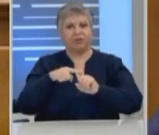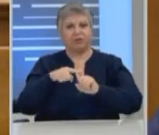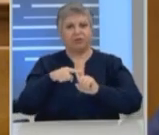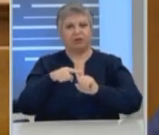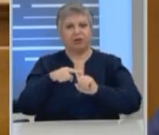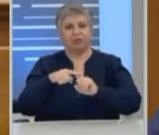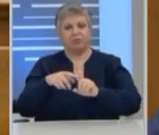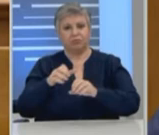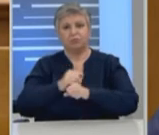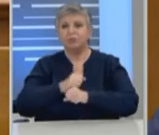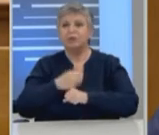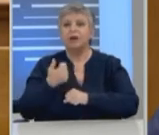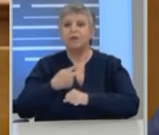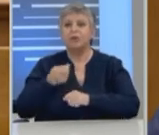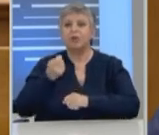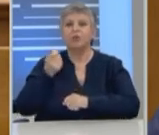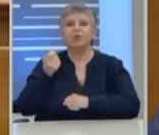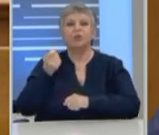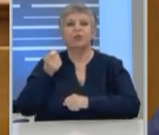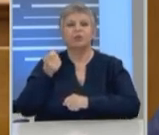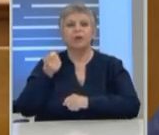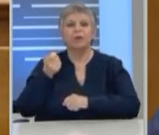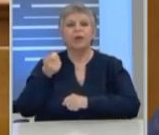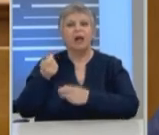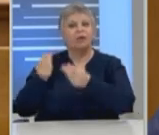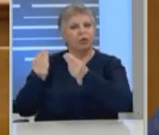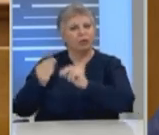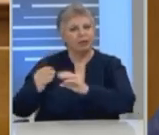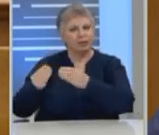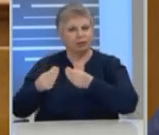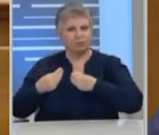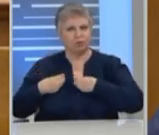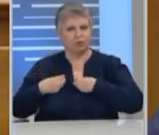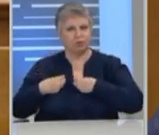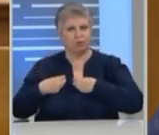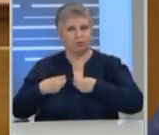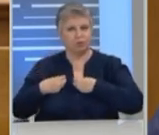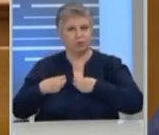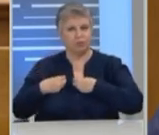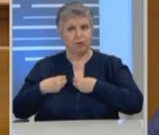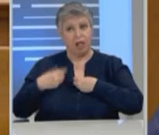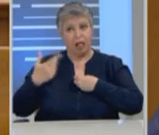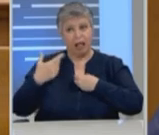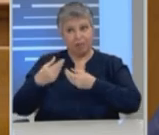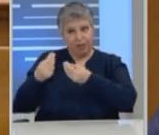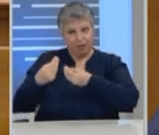για το χρέος, θα εφαρμόσουμε στο ακέραιο τις δεσμεύσεις μας. Αν όμως δεν έχουμε τη θετική